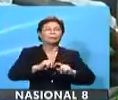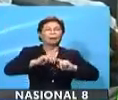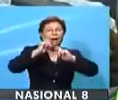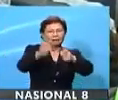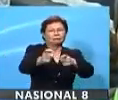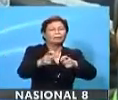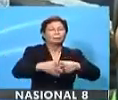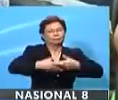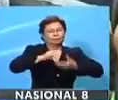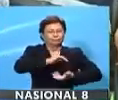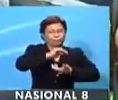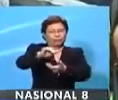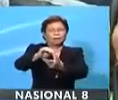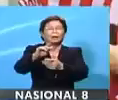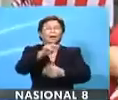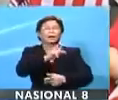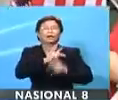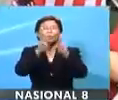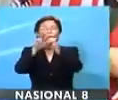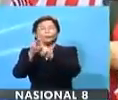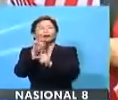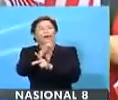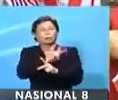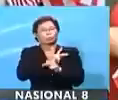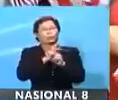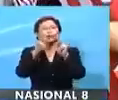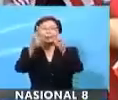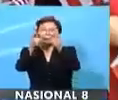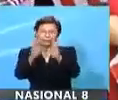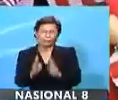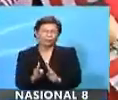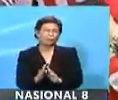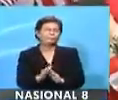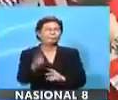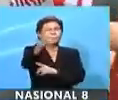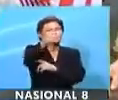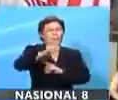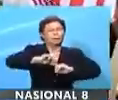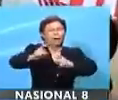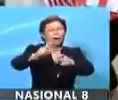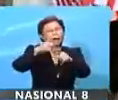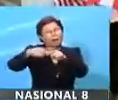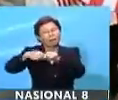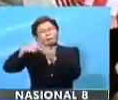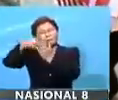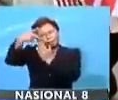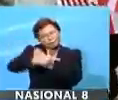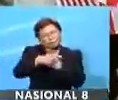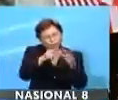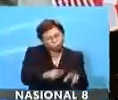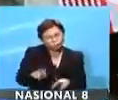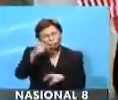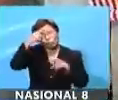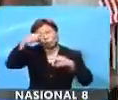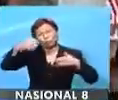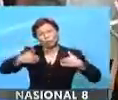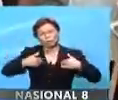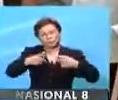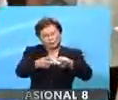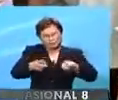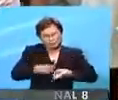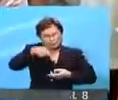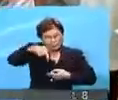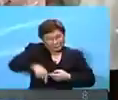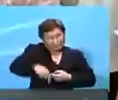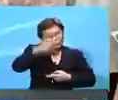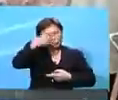ketua-ketua masyarakat, ketua kaum. Selain mengedarkan Jalur Gemilang, pelbagai program turut dirancang untuk diadakan di daerah tersebut